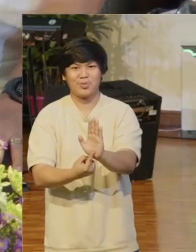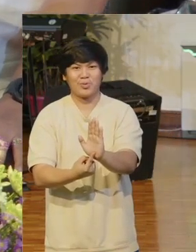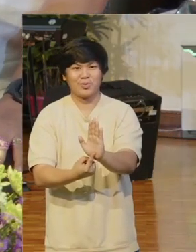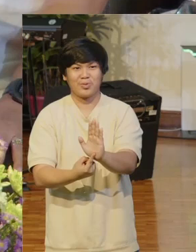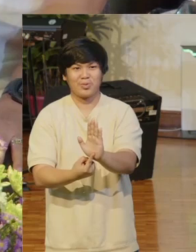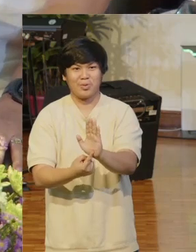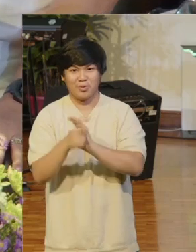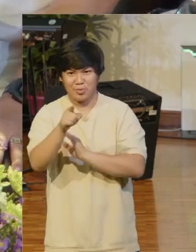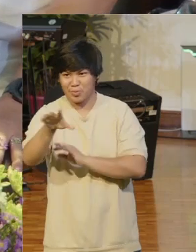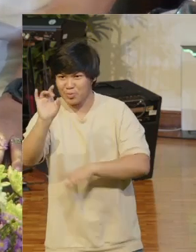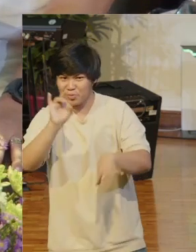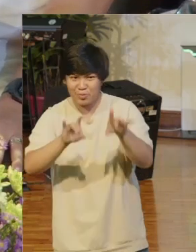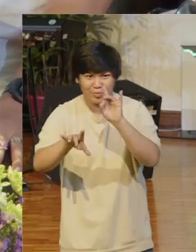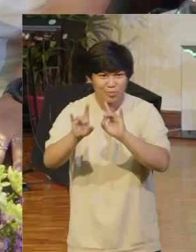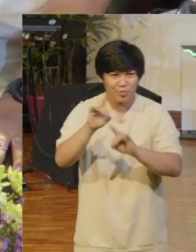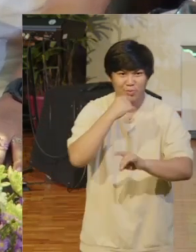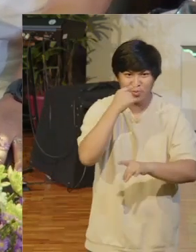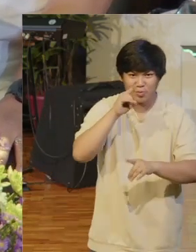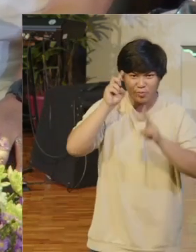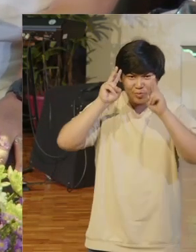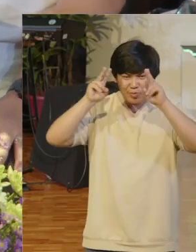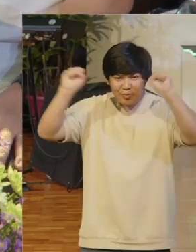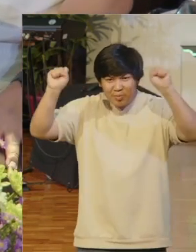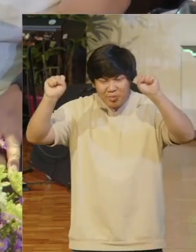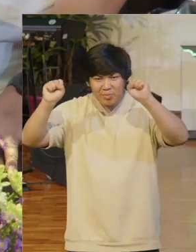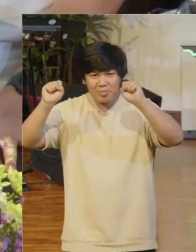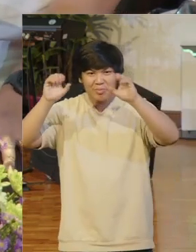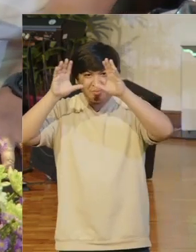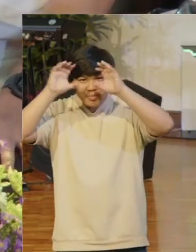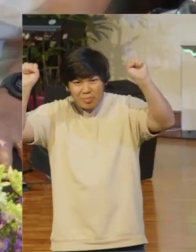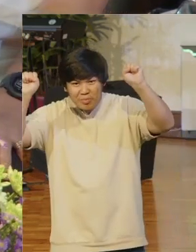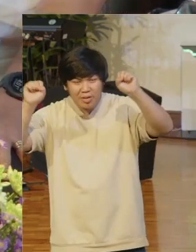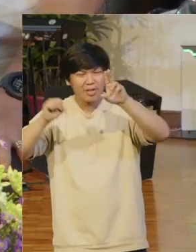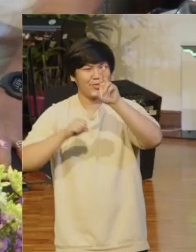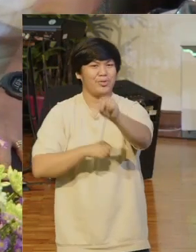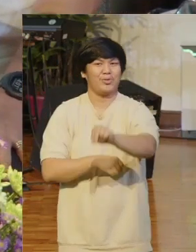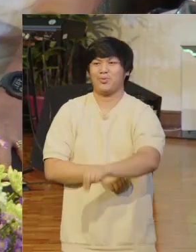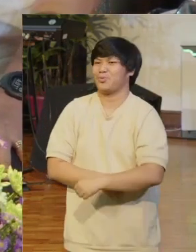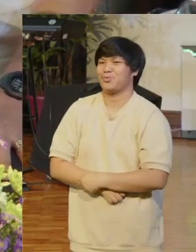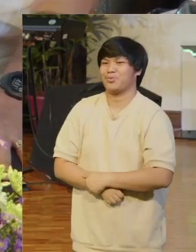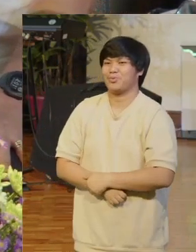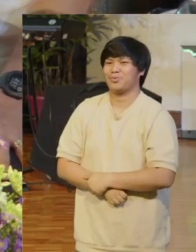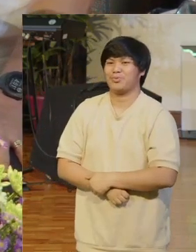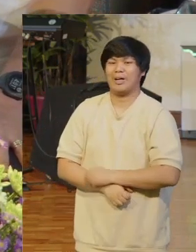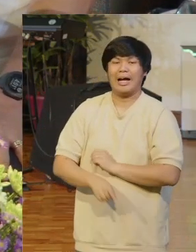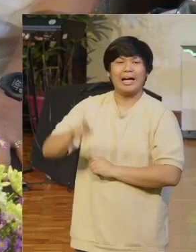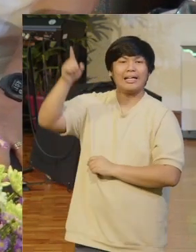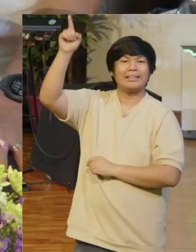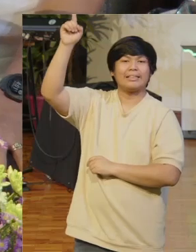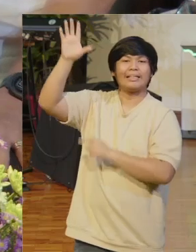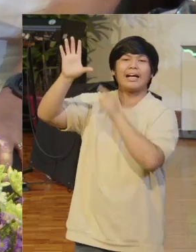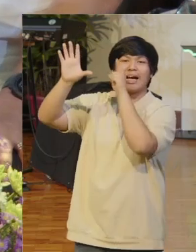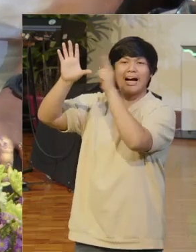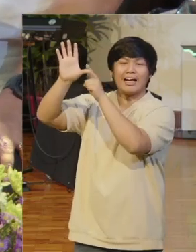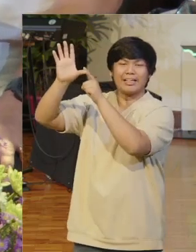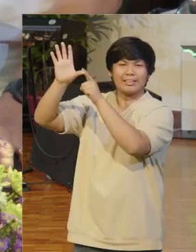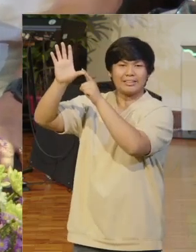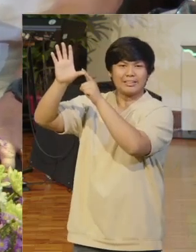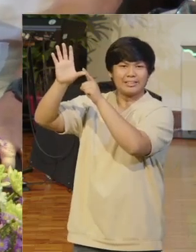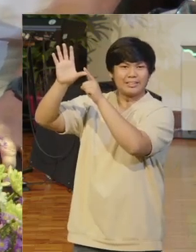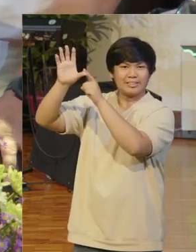Akala nyo kayong bumoto. Akala nyo kayong nangampanya. Ito ang sagot. He removes kings. Sino si